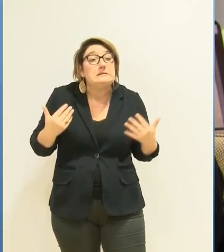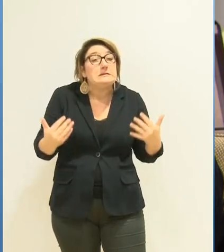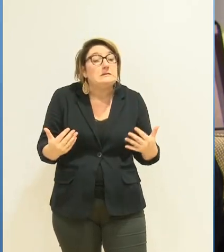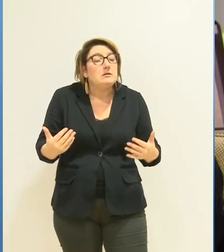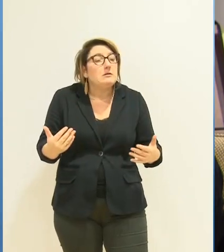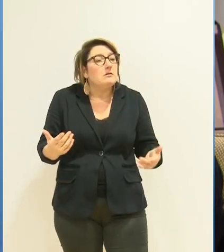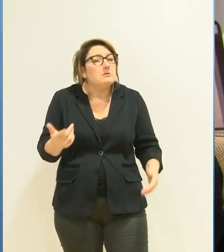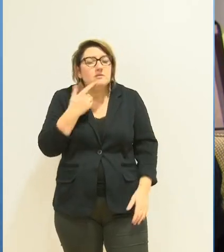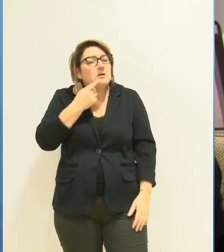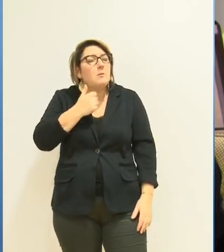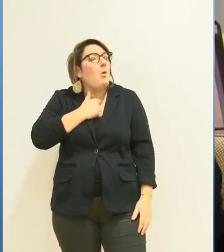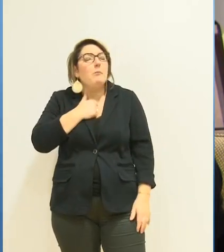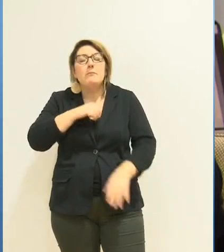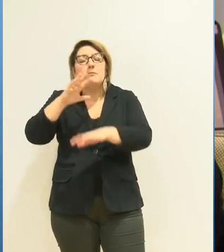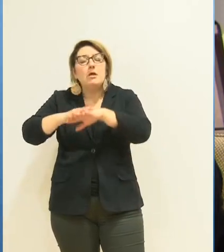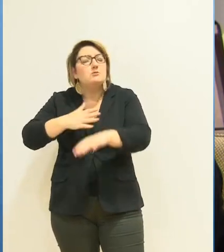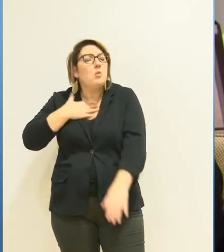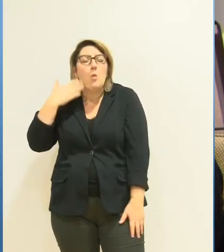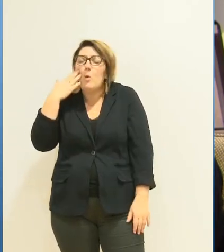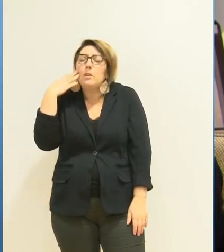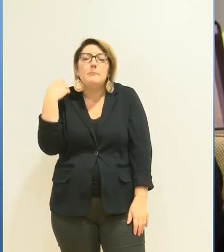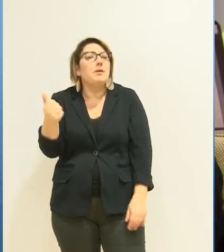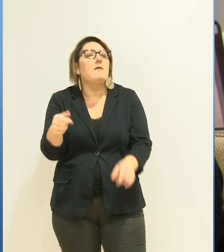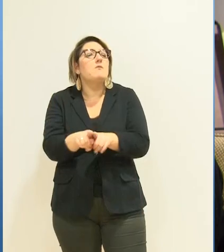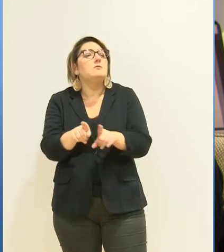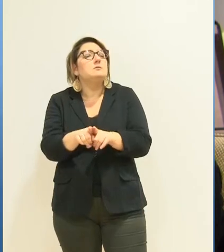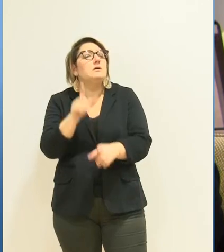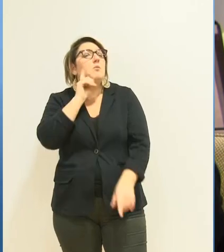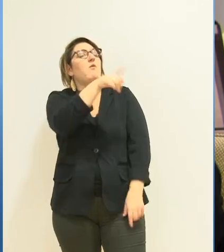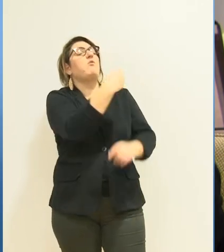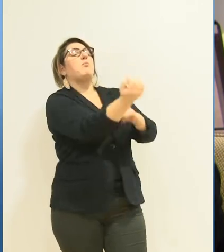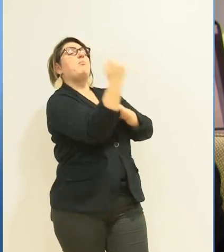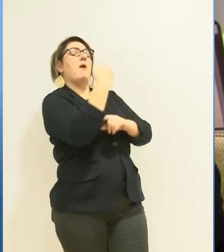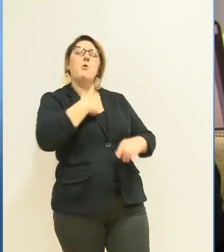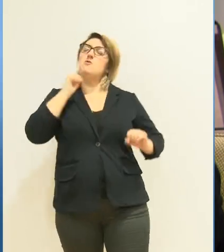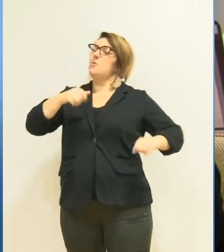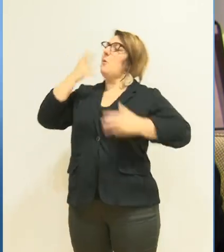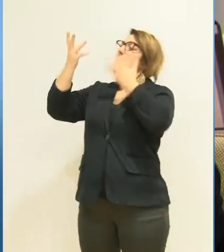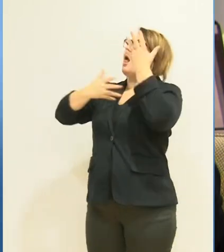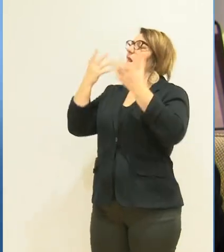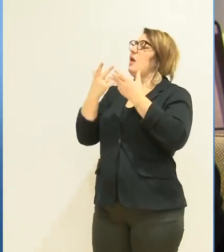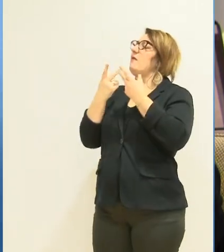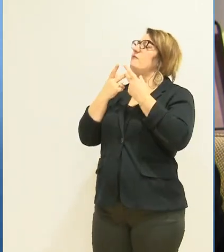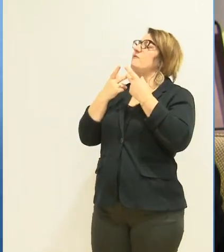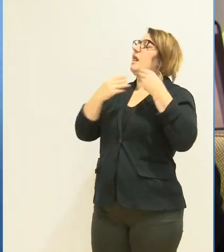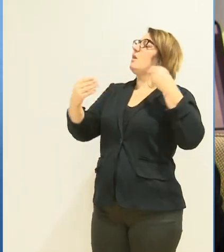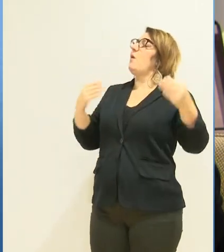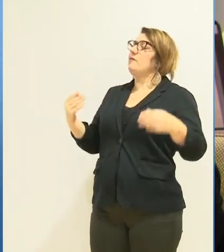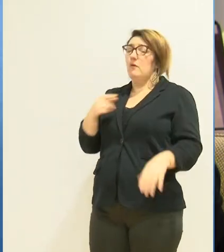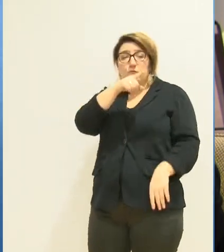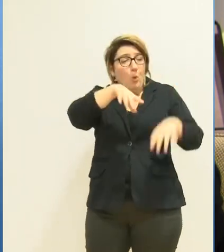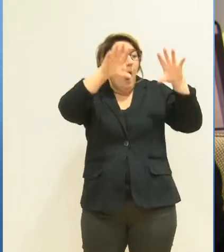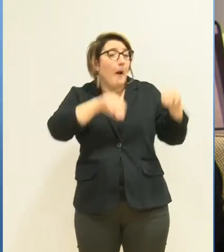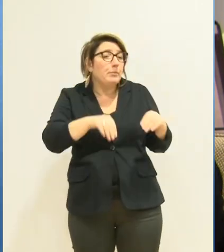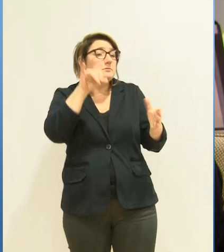pour vous parler de la villeneuve vous qui habitez et vivait en centre-ville ou que madame boileau qui